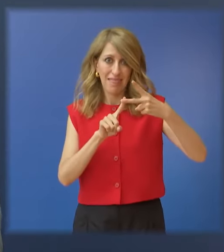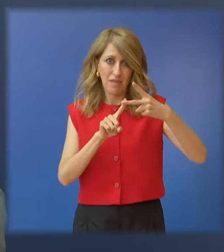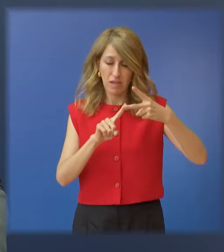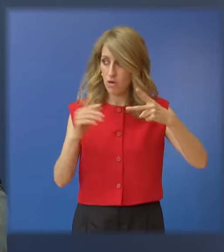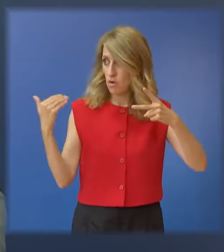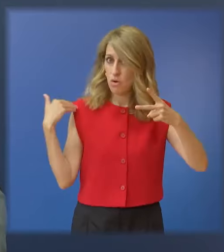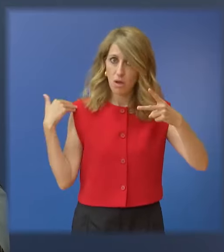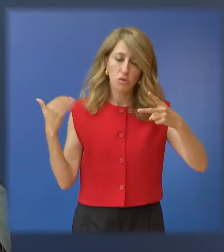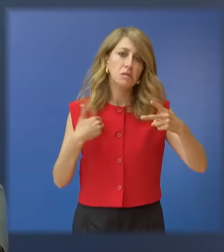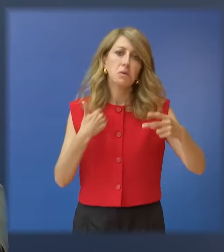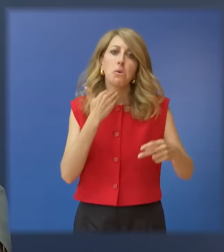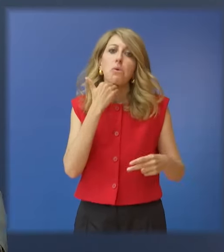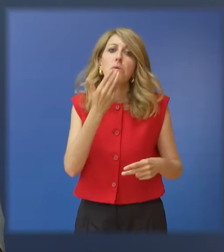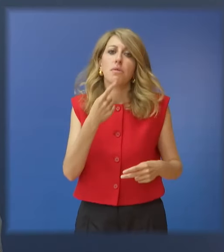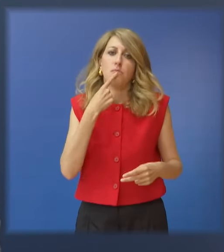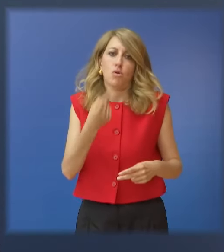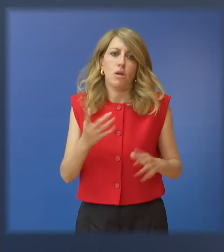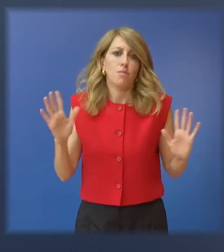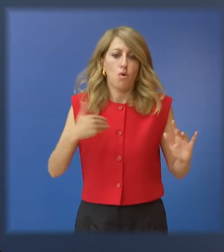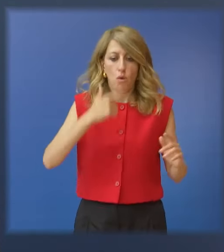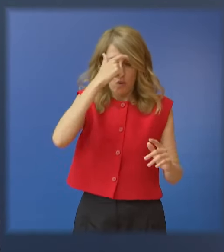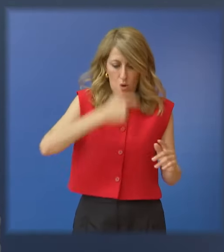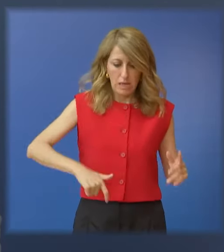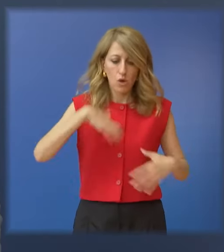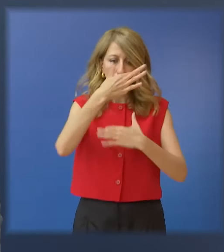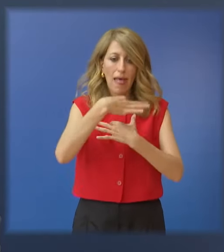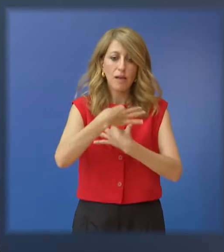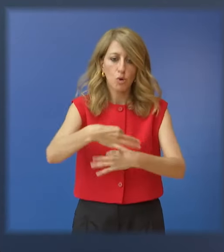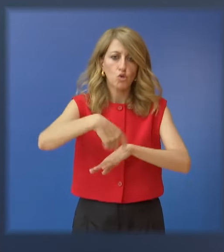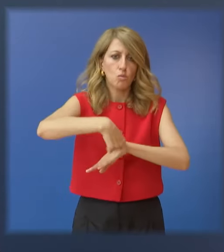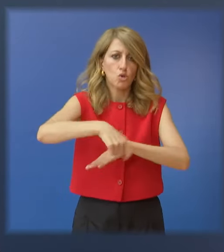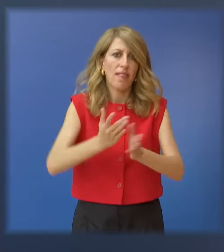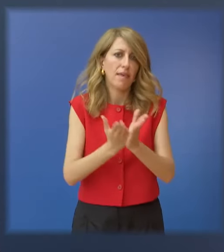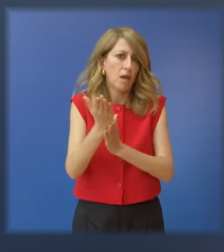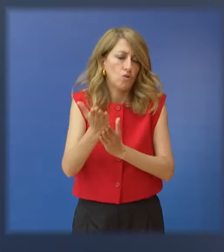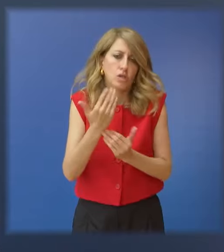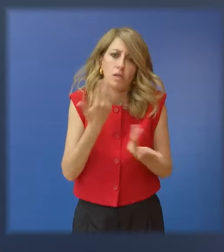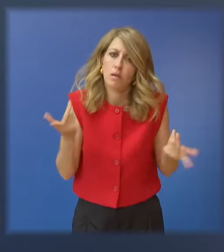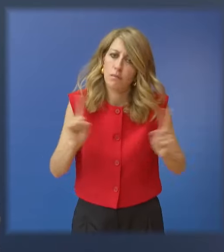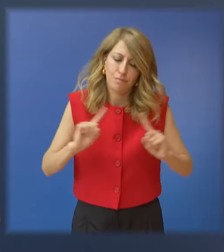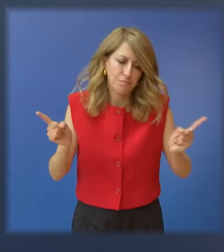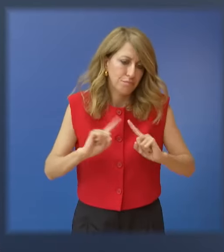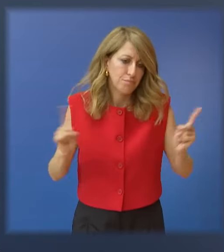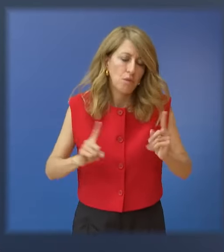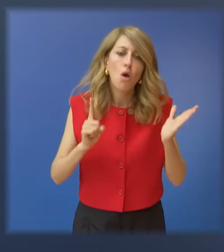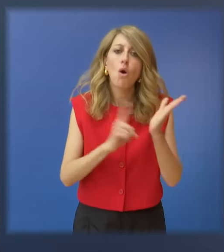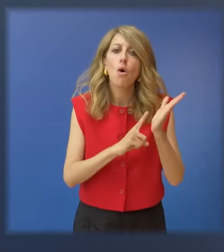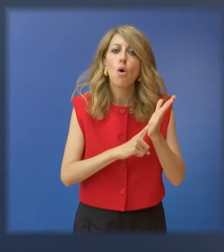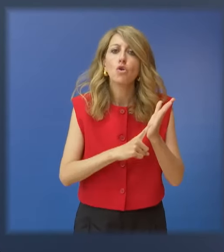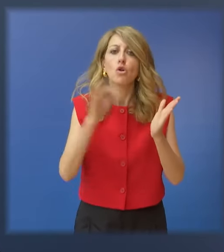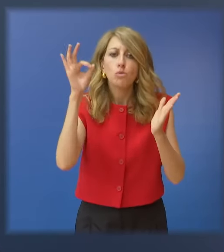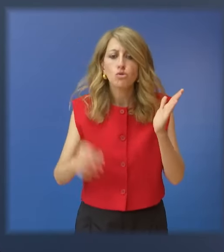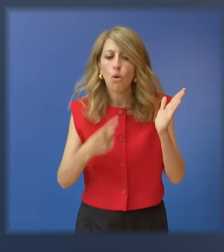της δικαιοσύνης κάθε επιμέρους θεσμός αυτού του κράτους λειτουργεί όπως όπως ορίζει ο νόμος και